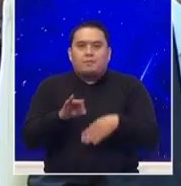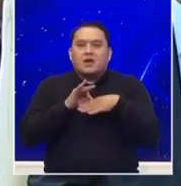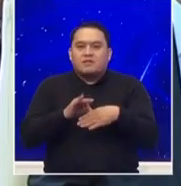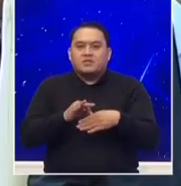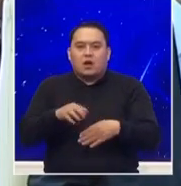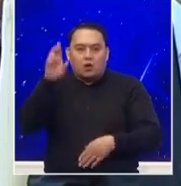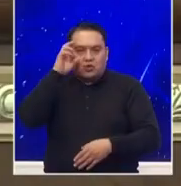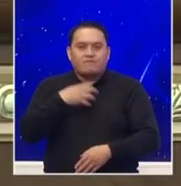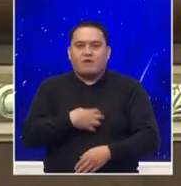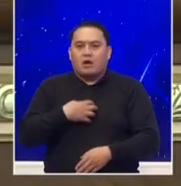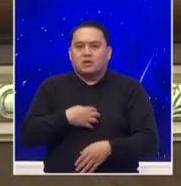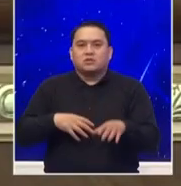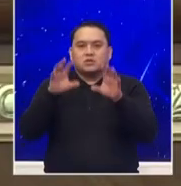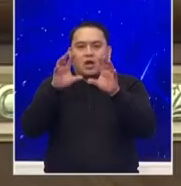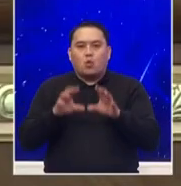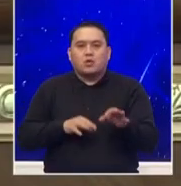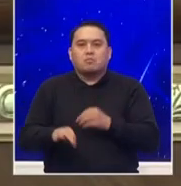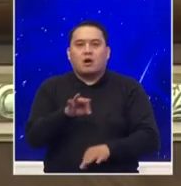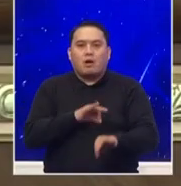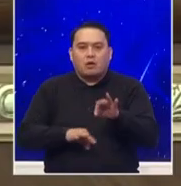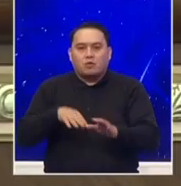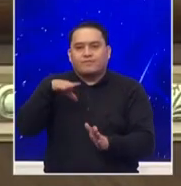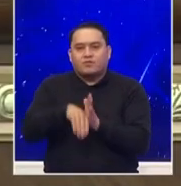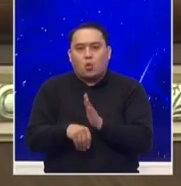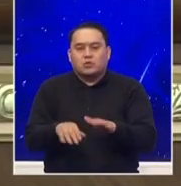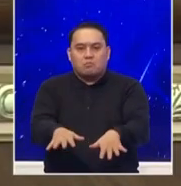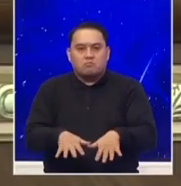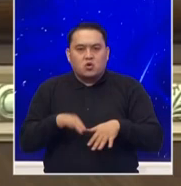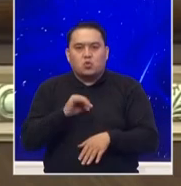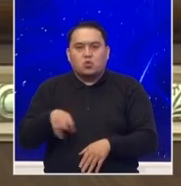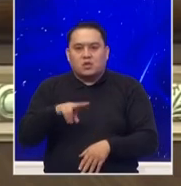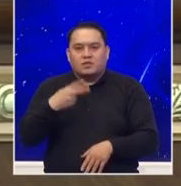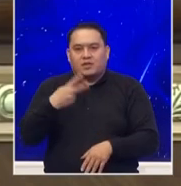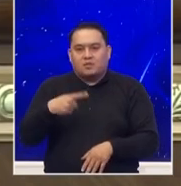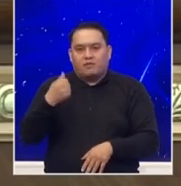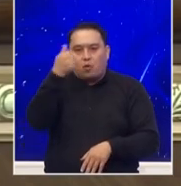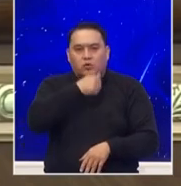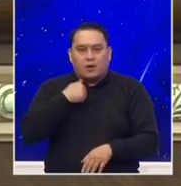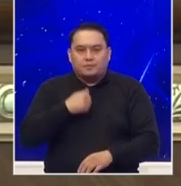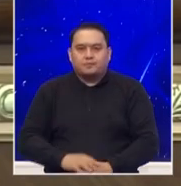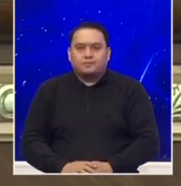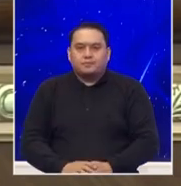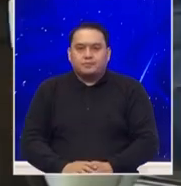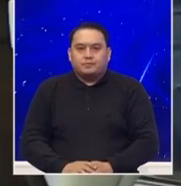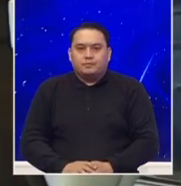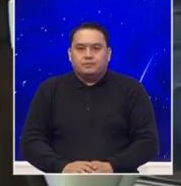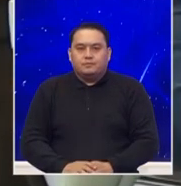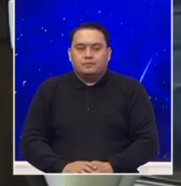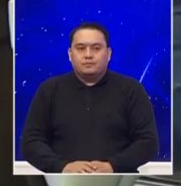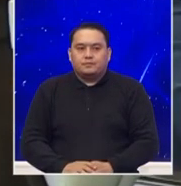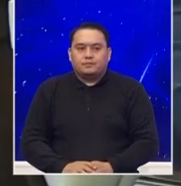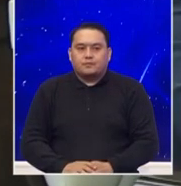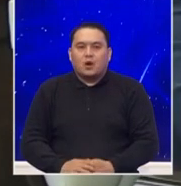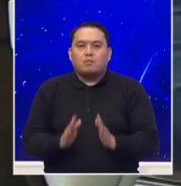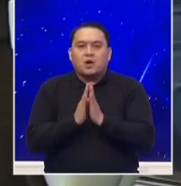правительством готовится важный законопроект, который будет внесен в Мажлис в июне 2021 года. Прошу